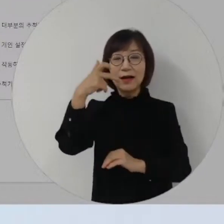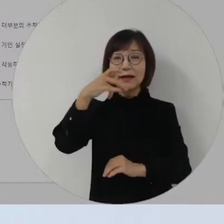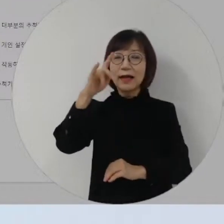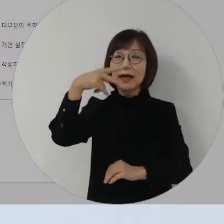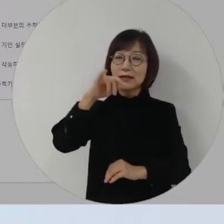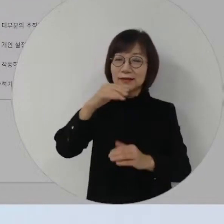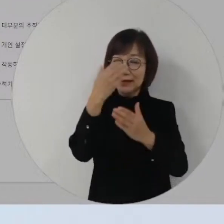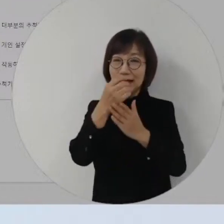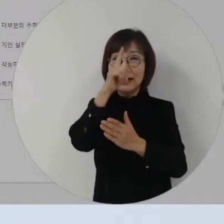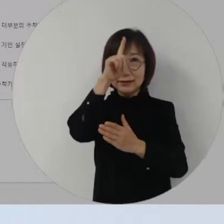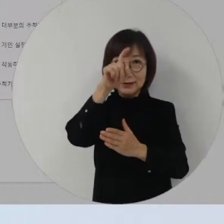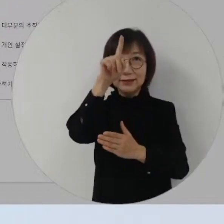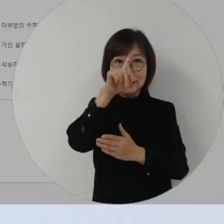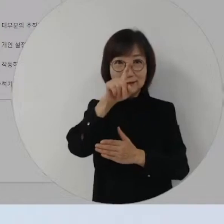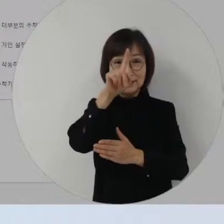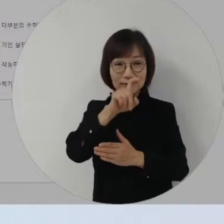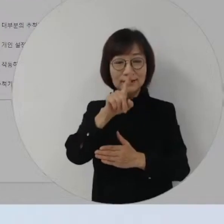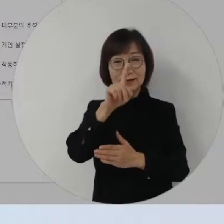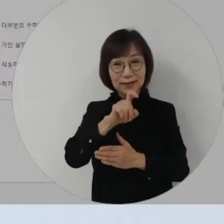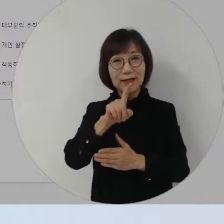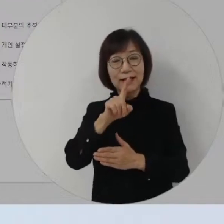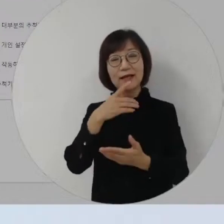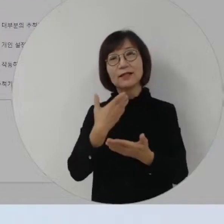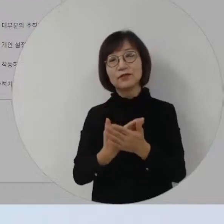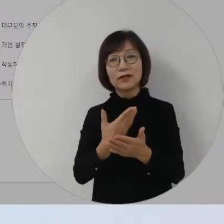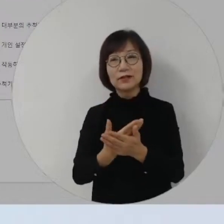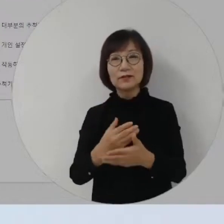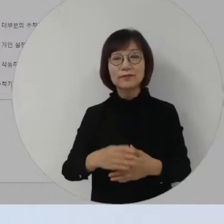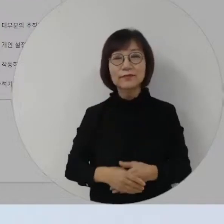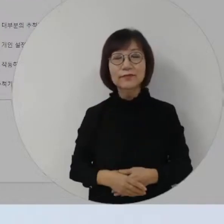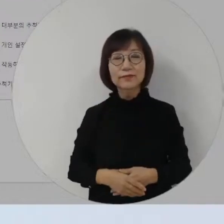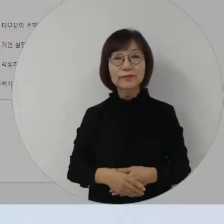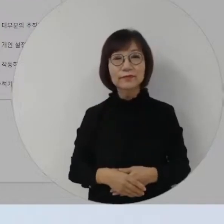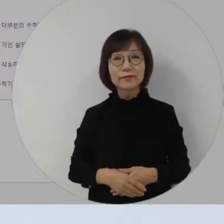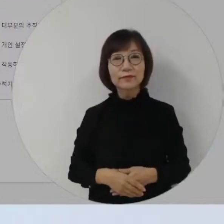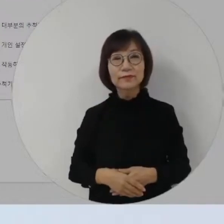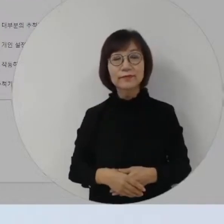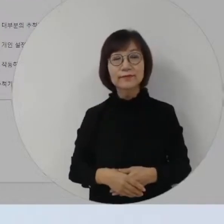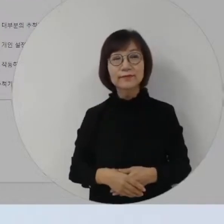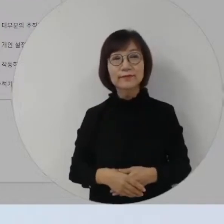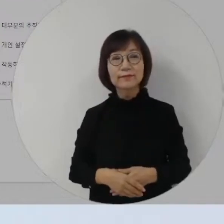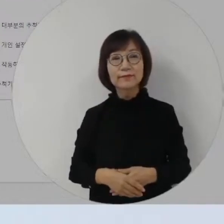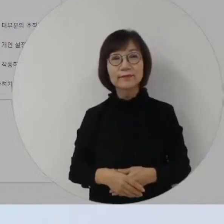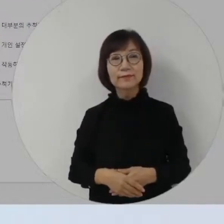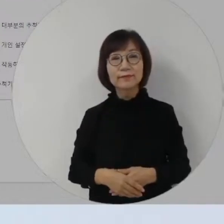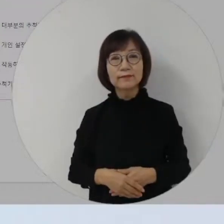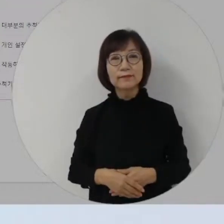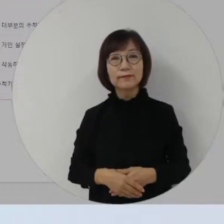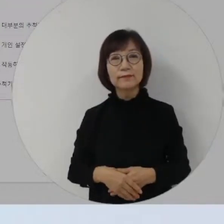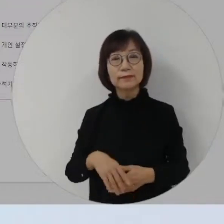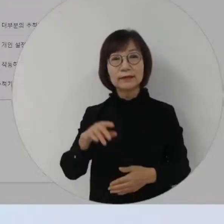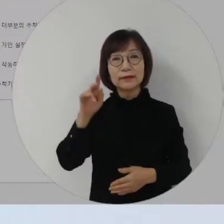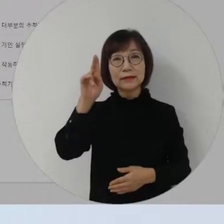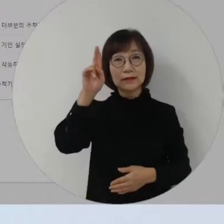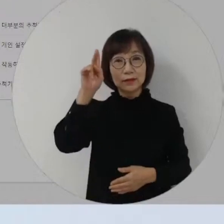다음에 여기 스크롤바 있어요. 클릭한 채로 아래로 드래그해서 캐시된 이미지 파일